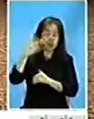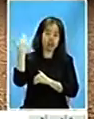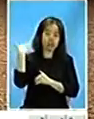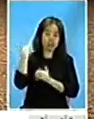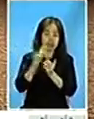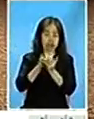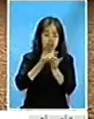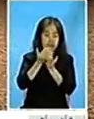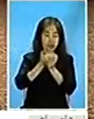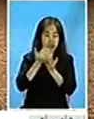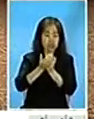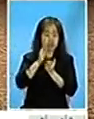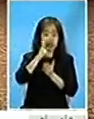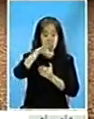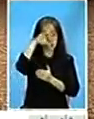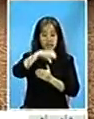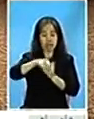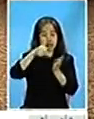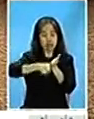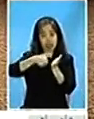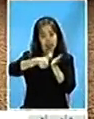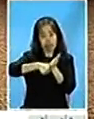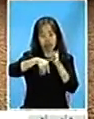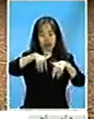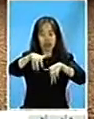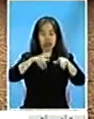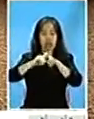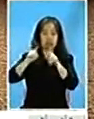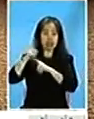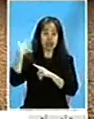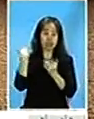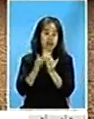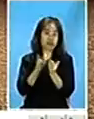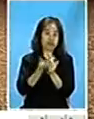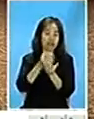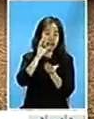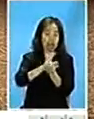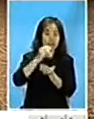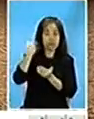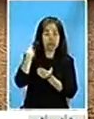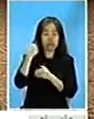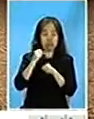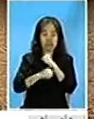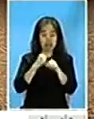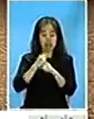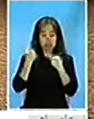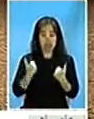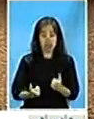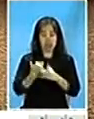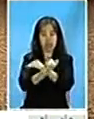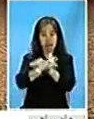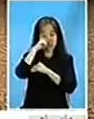บใช้หนี้นะคะที่สำนักหนี้สาธารณะปีนี้นะคะก็จะมีงบอยู่ปีนี้รัฐประเทศเรานะคะมีหนี้ครบชำ